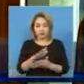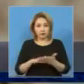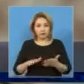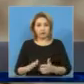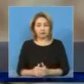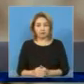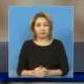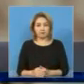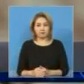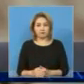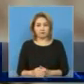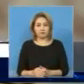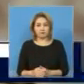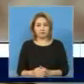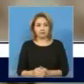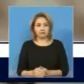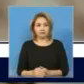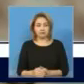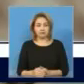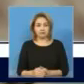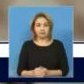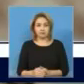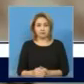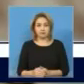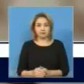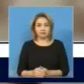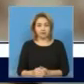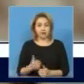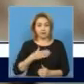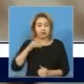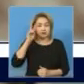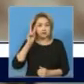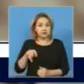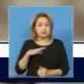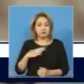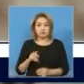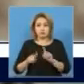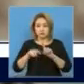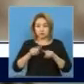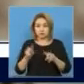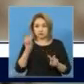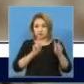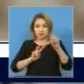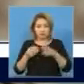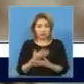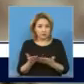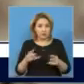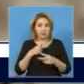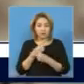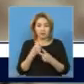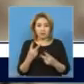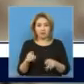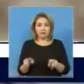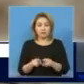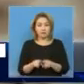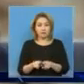емес. Негізінде білген жоқ, бірақ айтып жүрді, негізінде нағашым болды, іздейміз, әртүрлі жерден қараңдар,